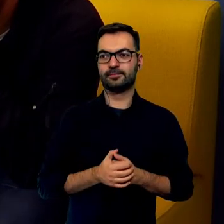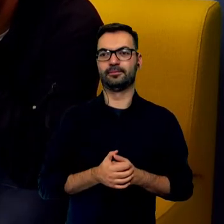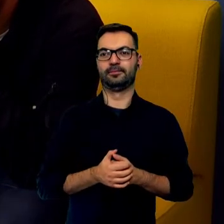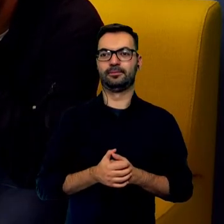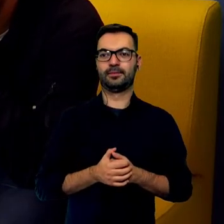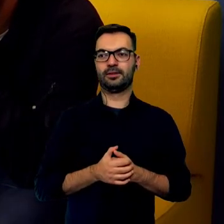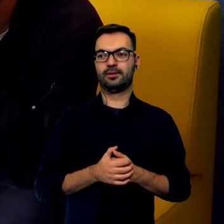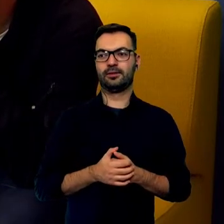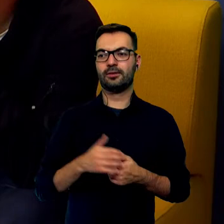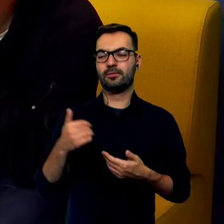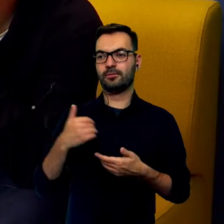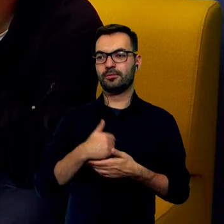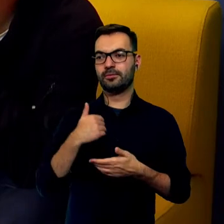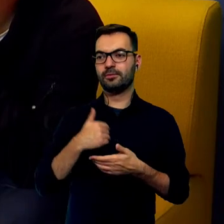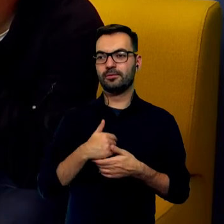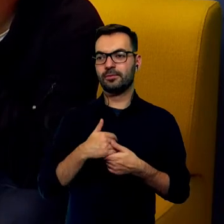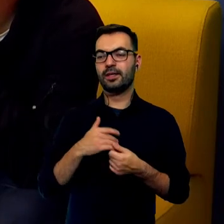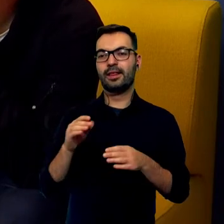ta pomoc